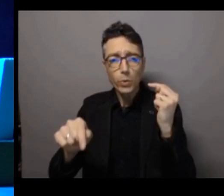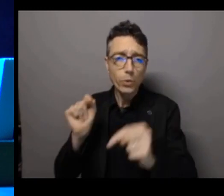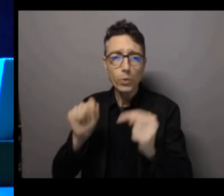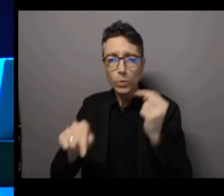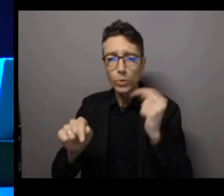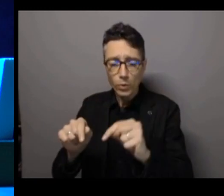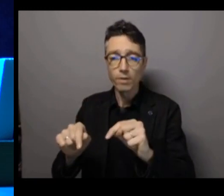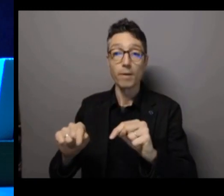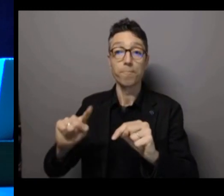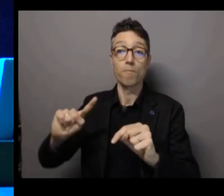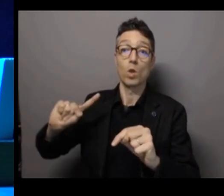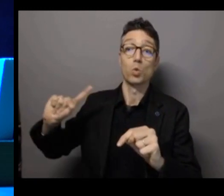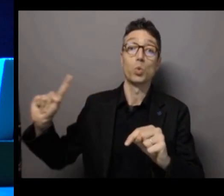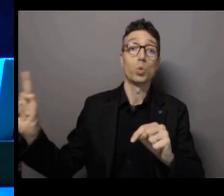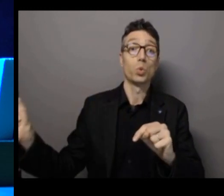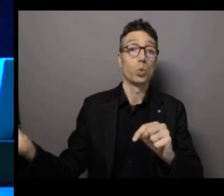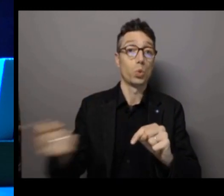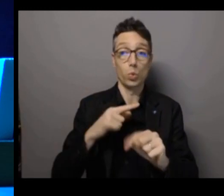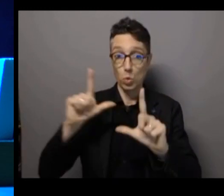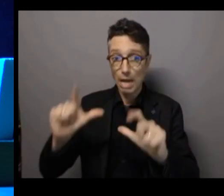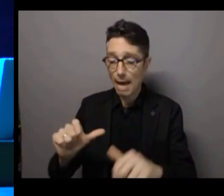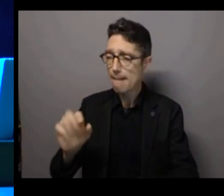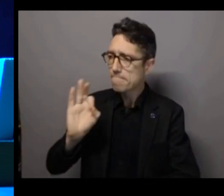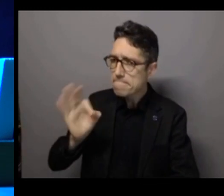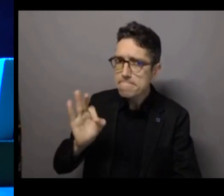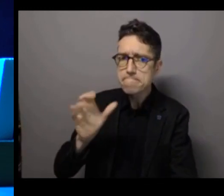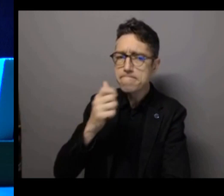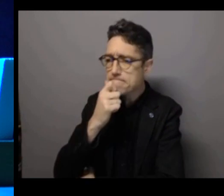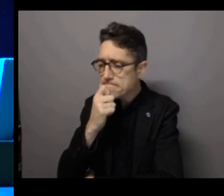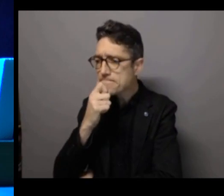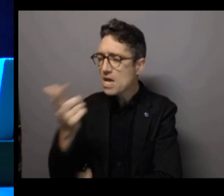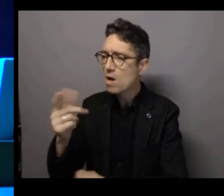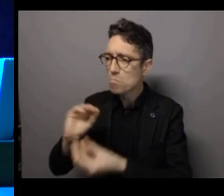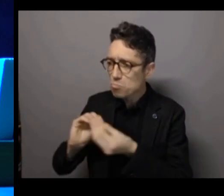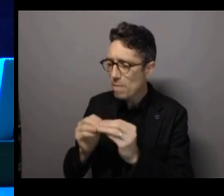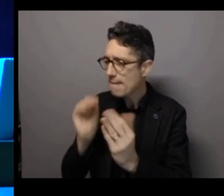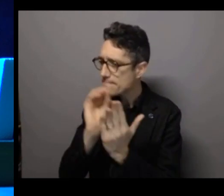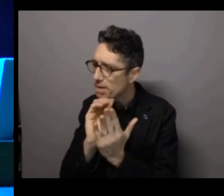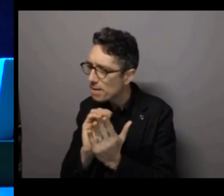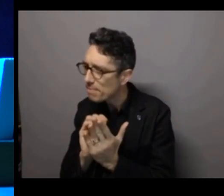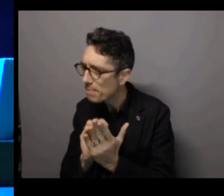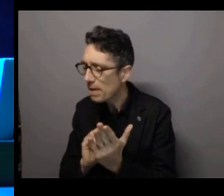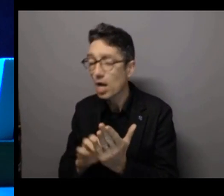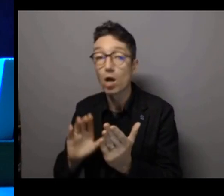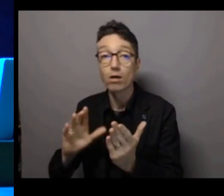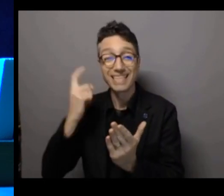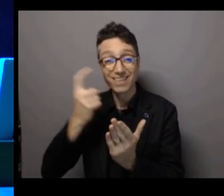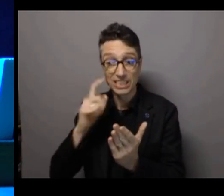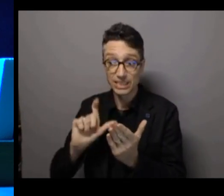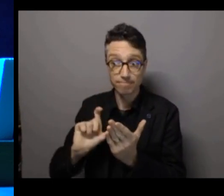à l'écoute pour justement relever les dysfonctionnements et comment on pouvait éventuellement, bien sûr, corriger